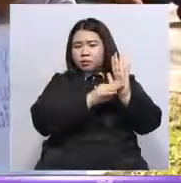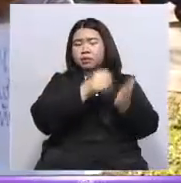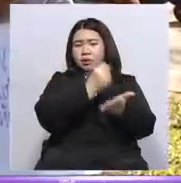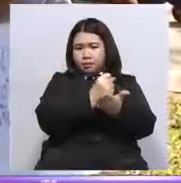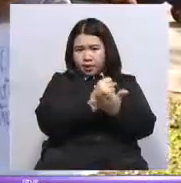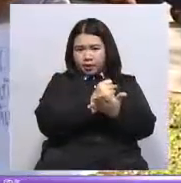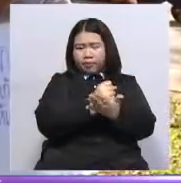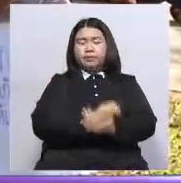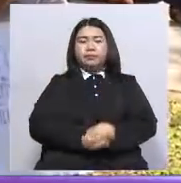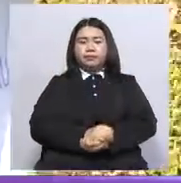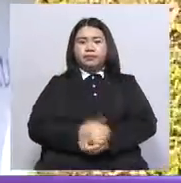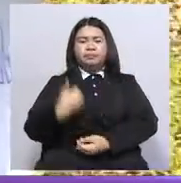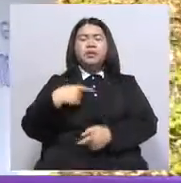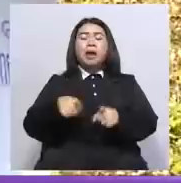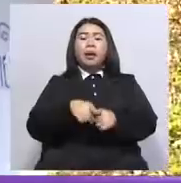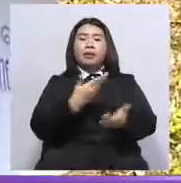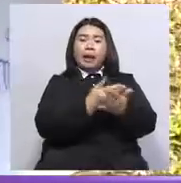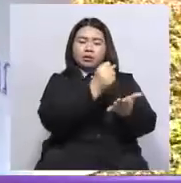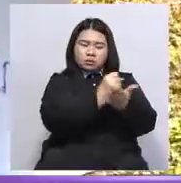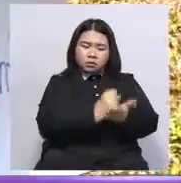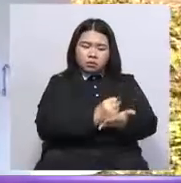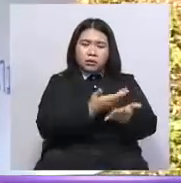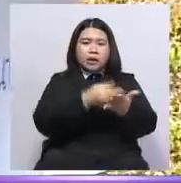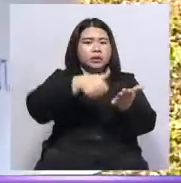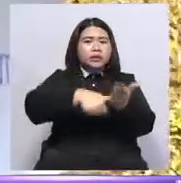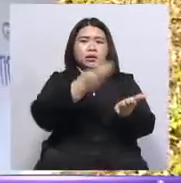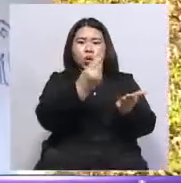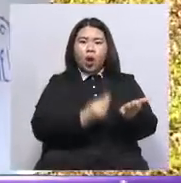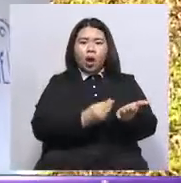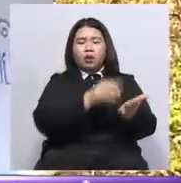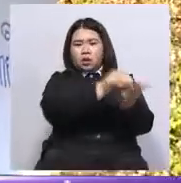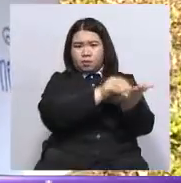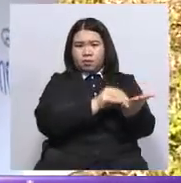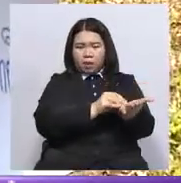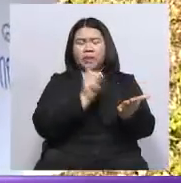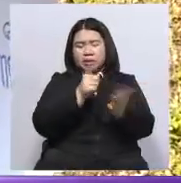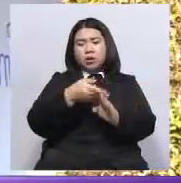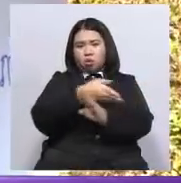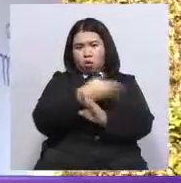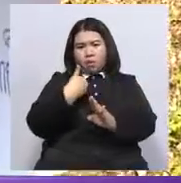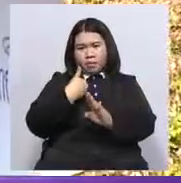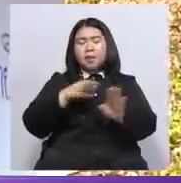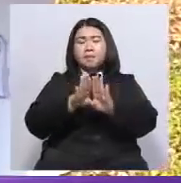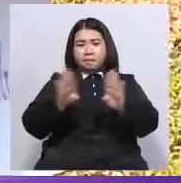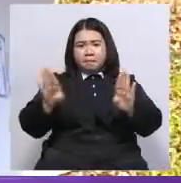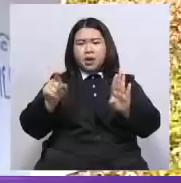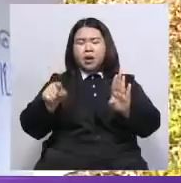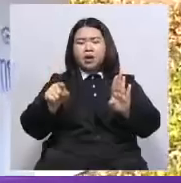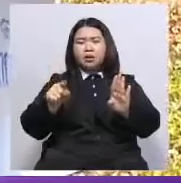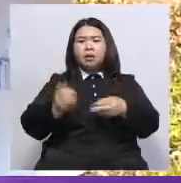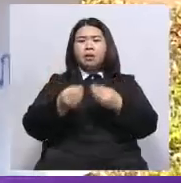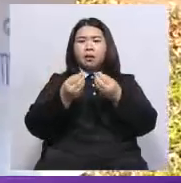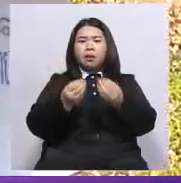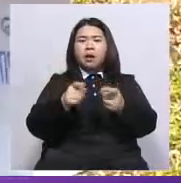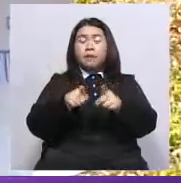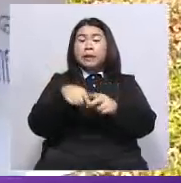ตรกรหรือว่าทะเบียนหนี้นั่นเองซึ่งเขาก็ให้เหตุผลว่าก่อนหน้านี้กองทุนน่ะก็ได้มีการเปิดให้มี